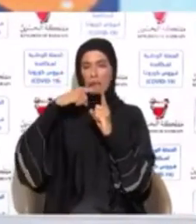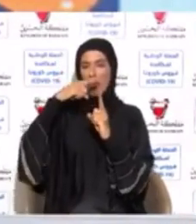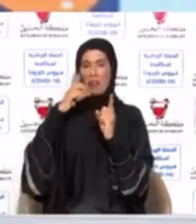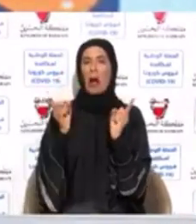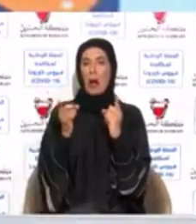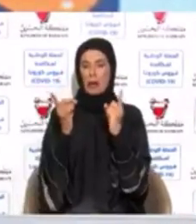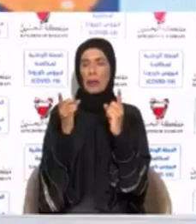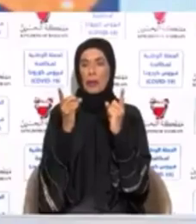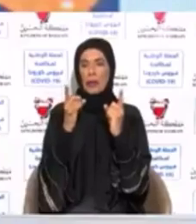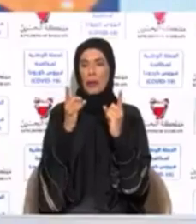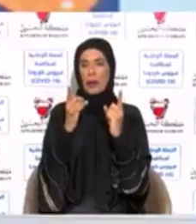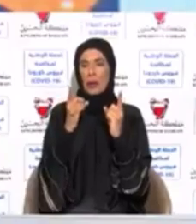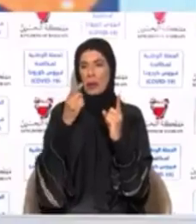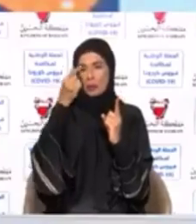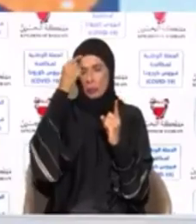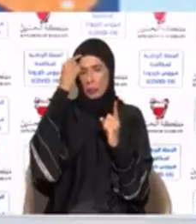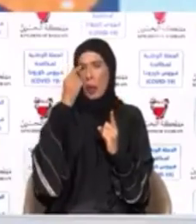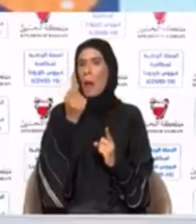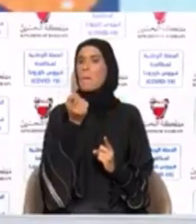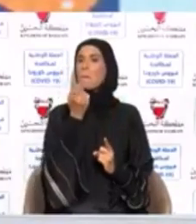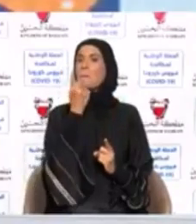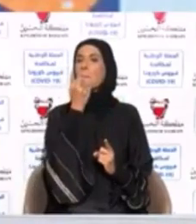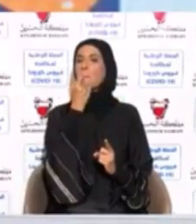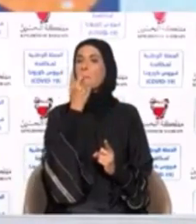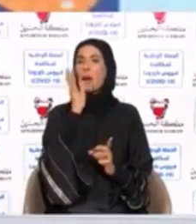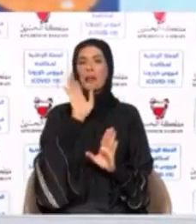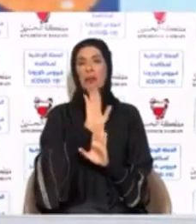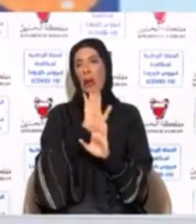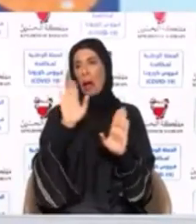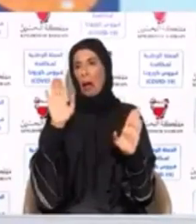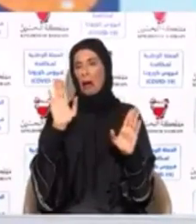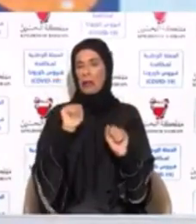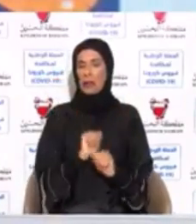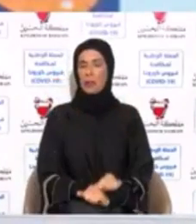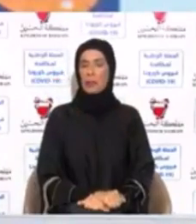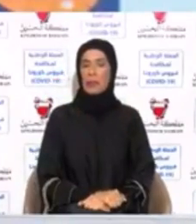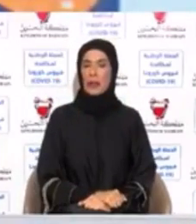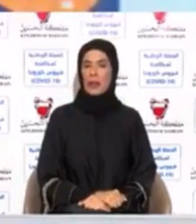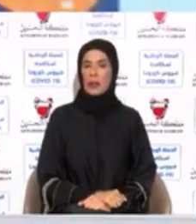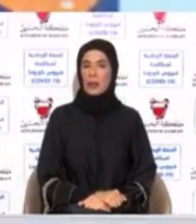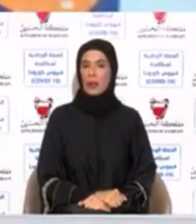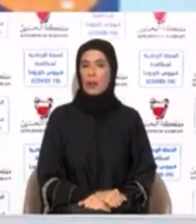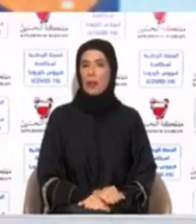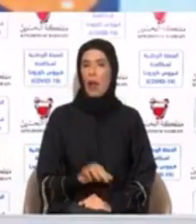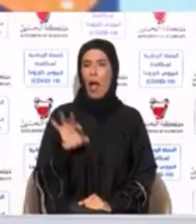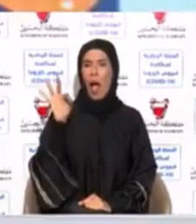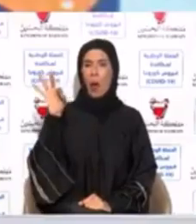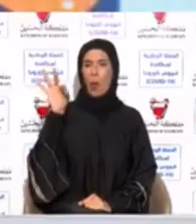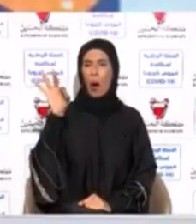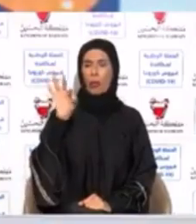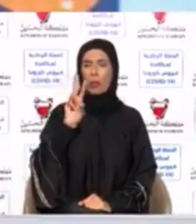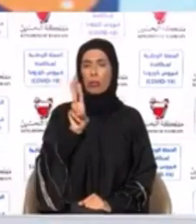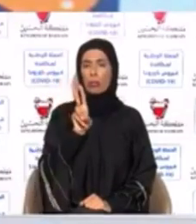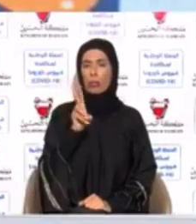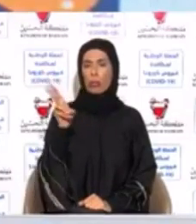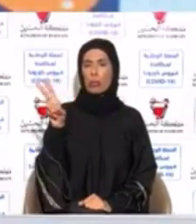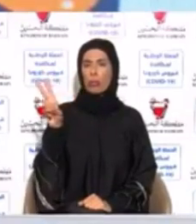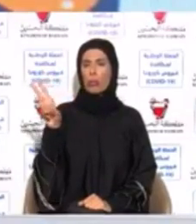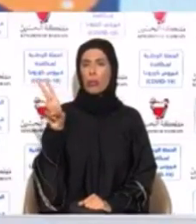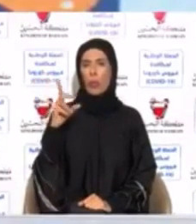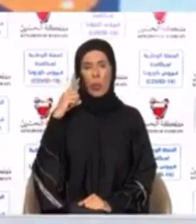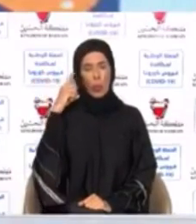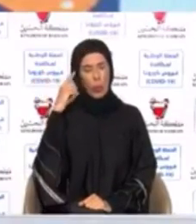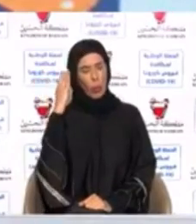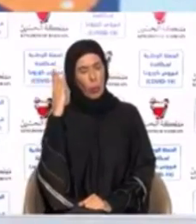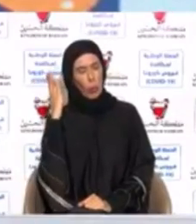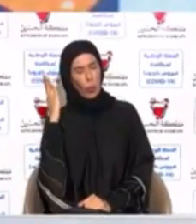وتروح بنفسها أو بأخذ حبة الباراسيتامول. عوارض أخرى تكون نفس الغثيان